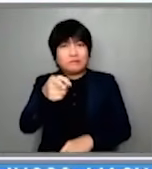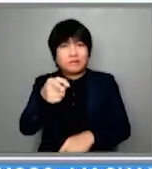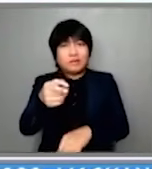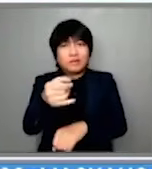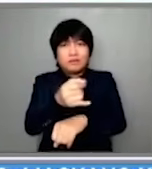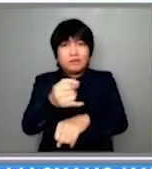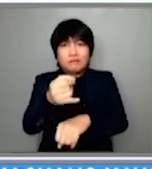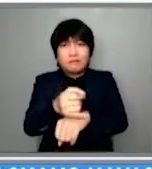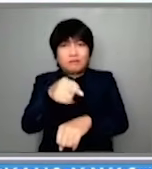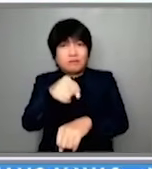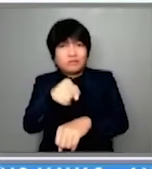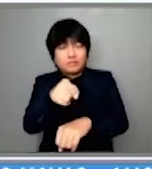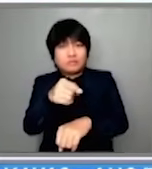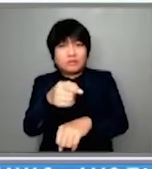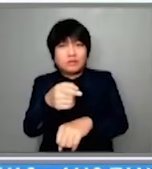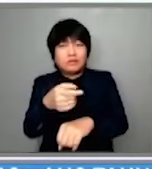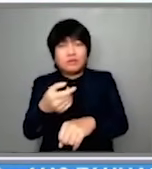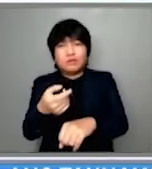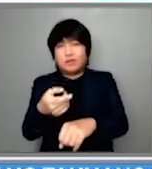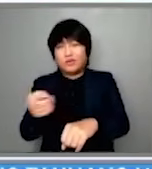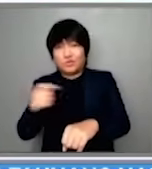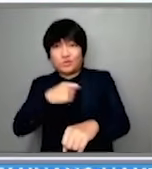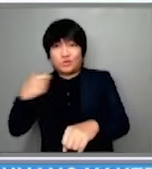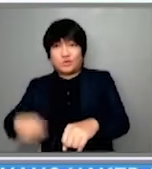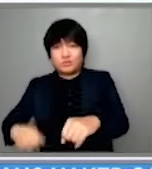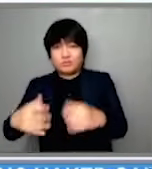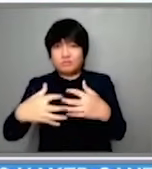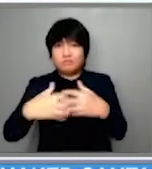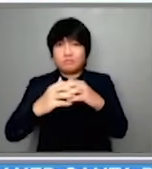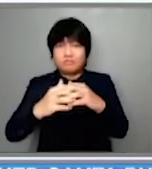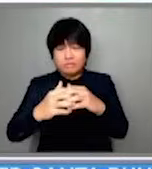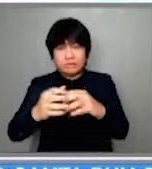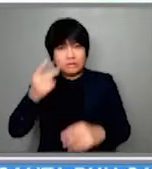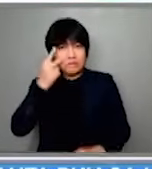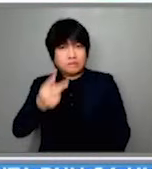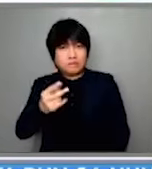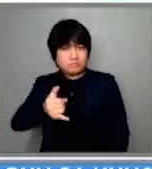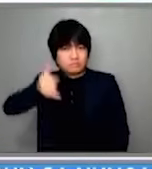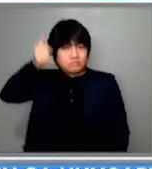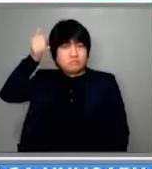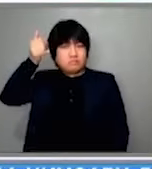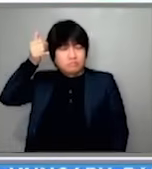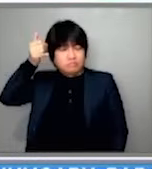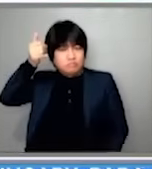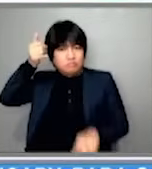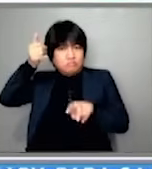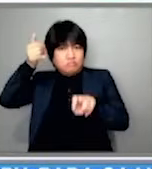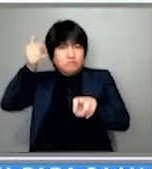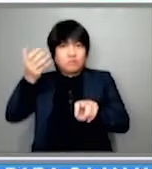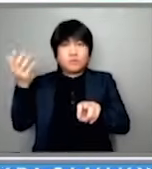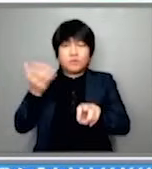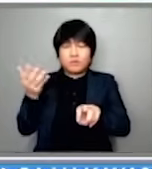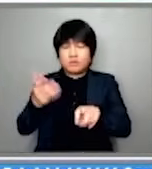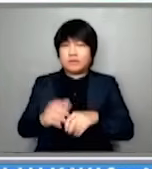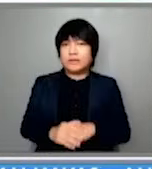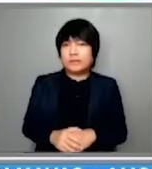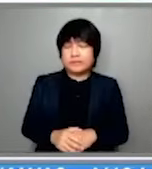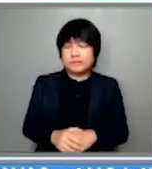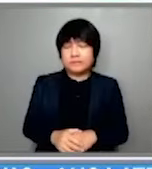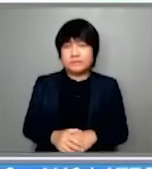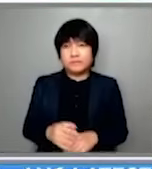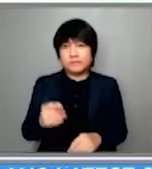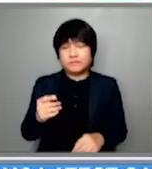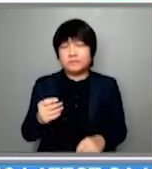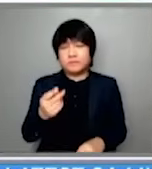Reef. Kitang-kita ang mga ito sa aerial mission ng Bureau of Fisheries and Aquatic Resources kamakailan. Balitang hatid